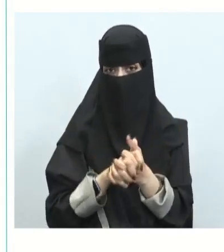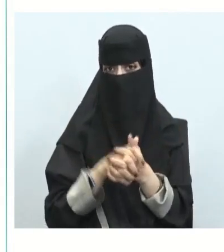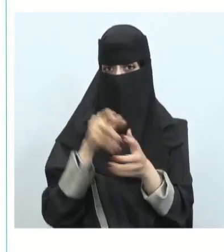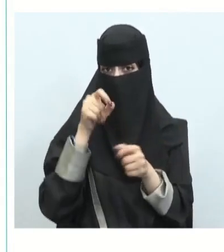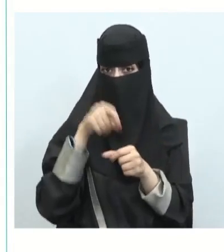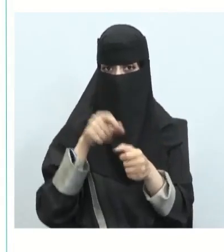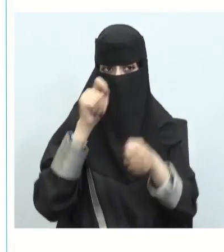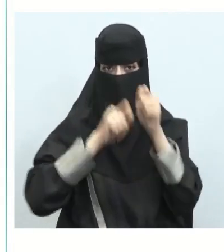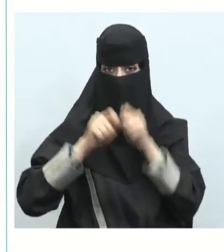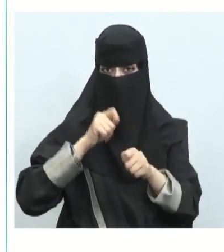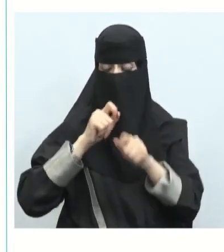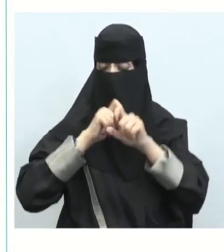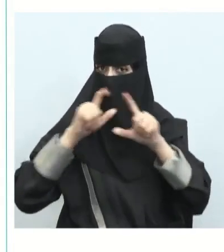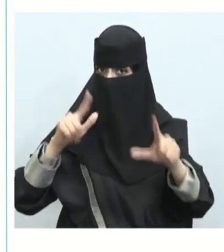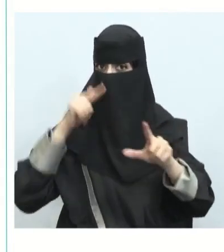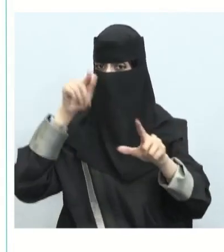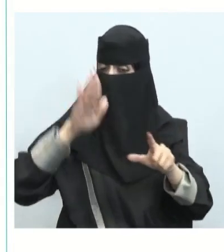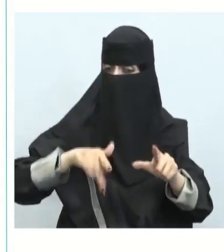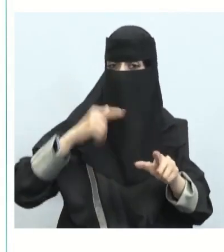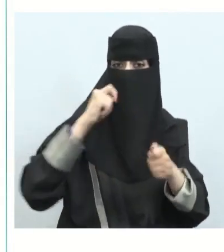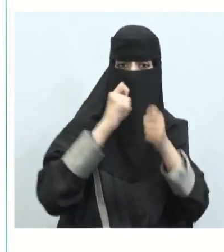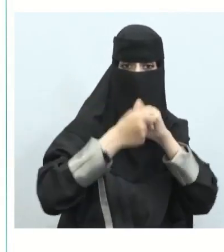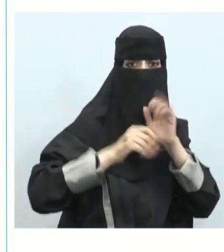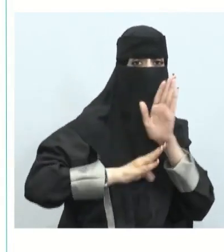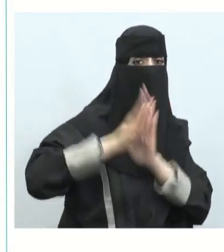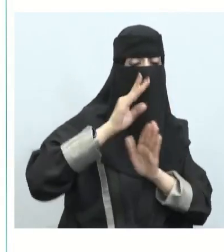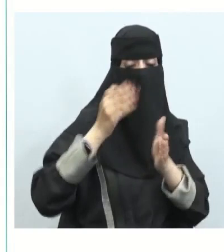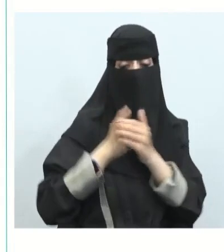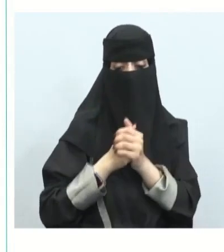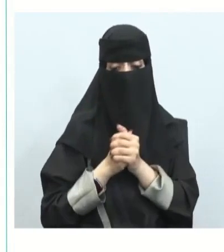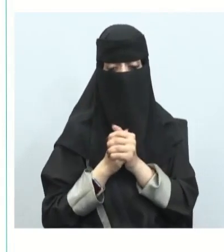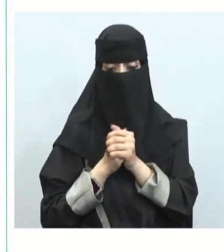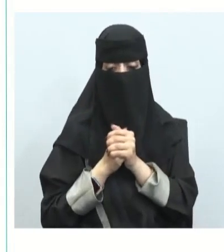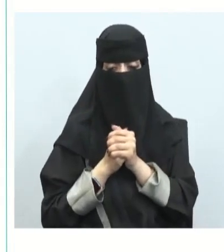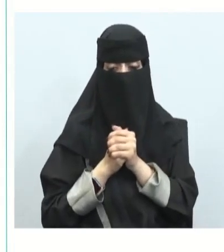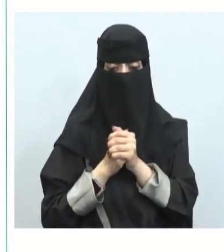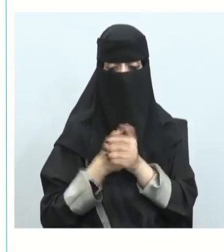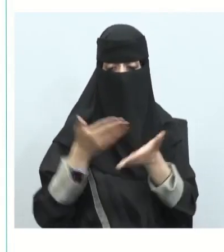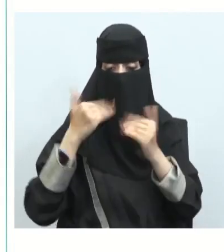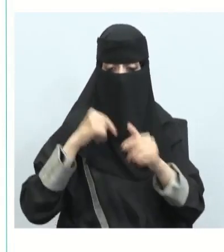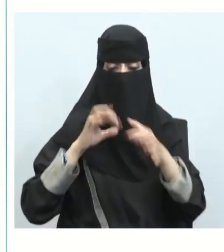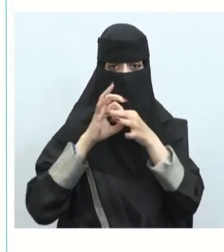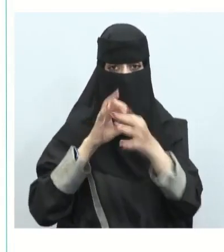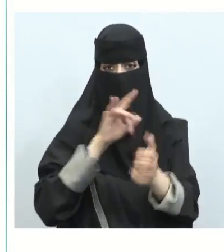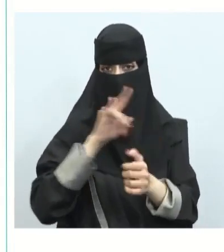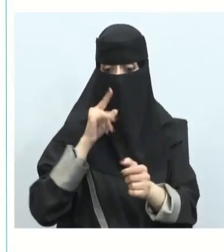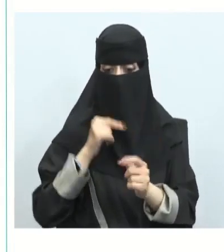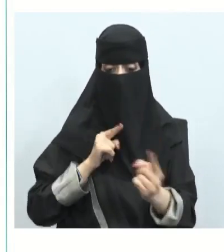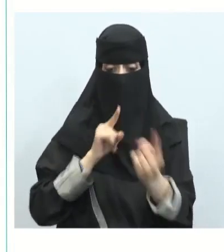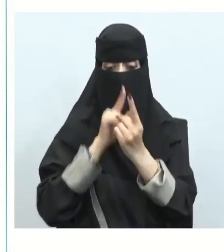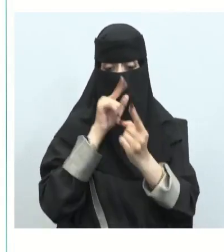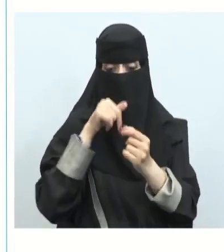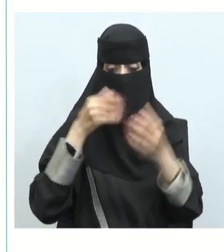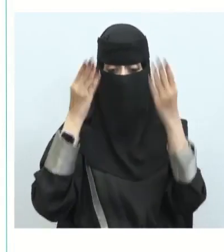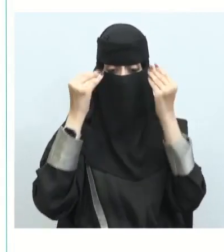عمليه التغيير من بدايتها وافكارنا ولماذا نغير نتيجه التواصل الغير رسمي